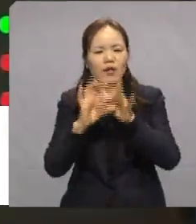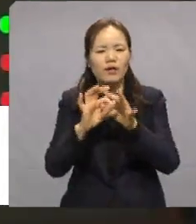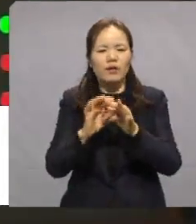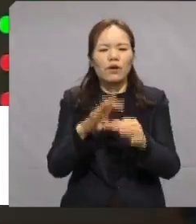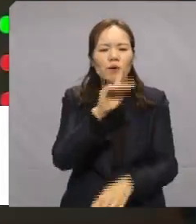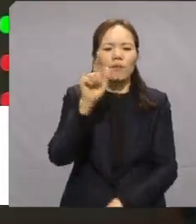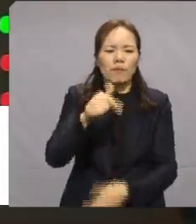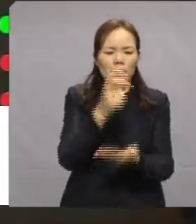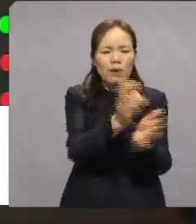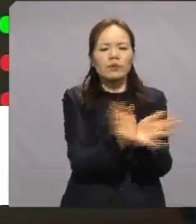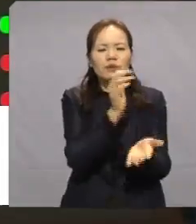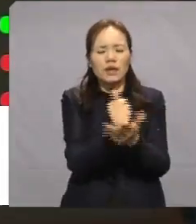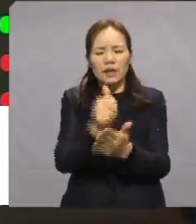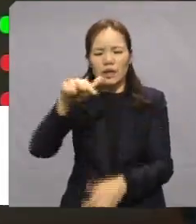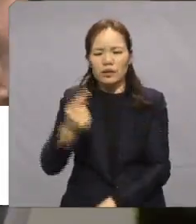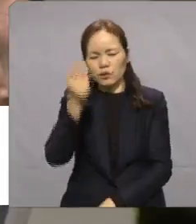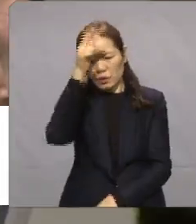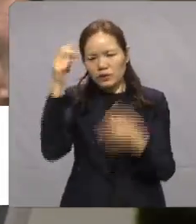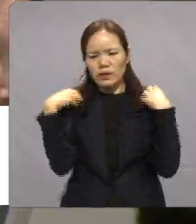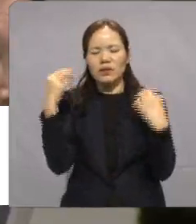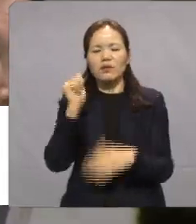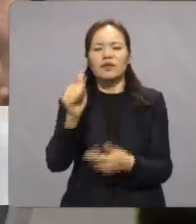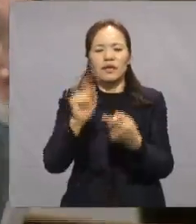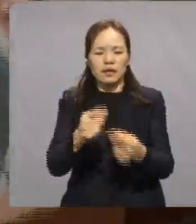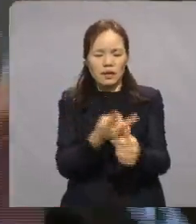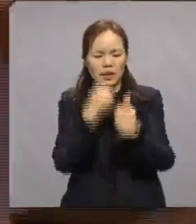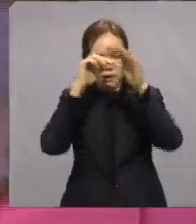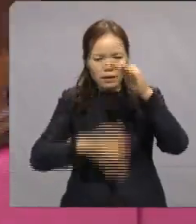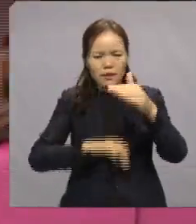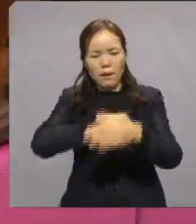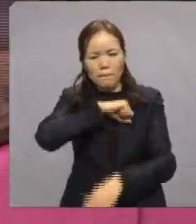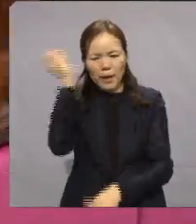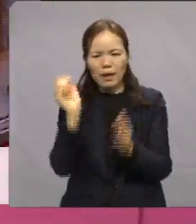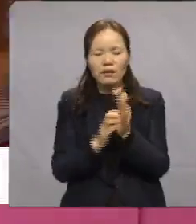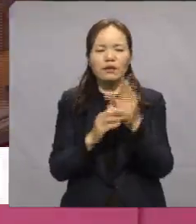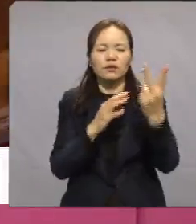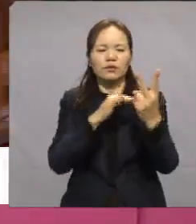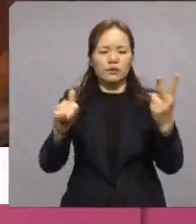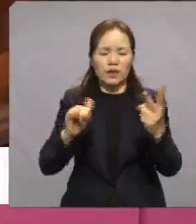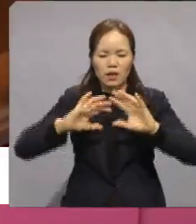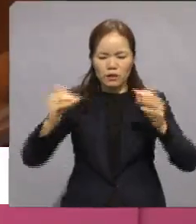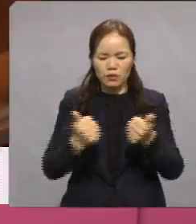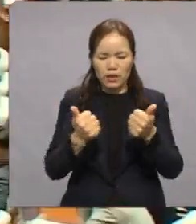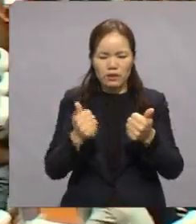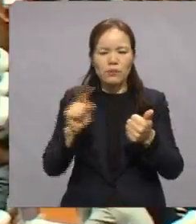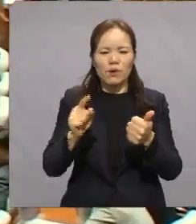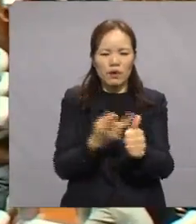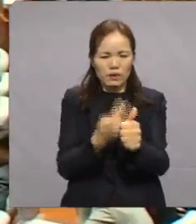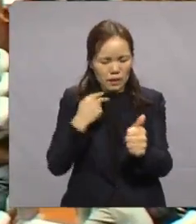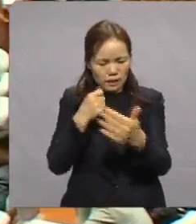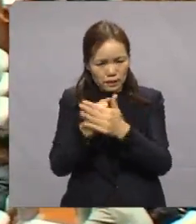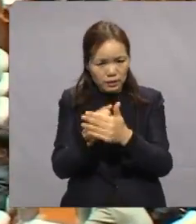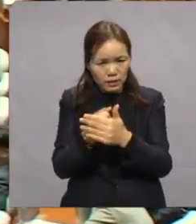법무장관과 조지우 경찰청장에 대한 탄핵 소추안이 처리됐습니다 두 장관은 국회에서 탄핵 소추